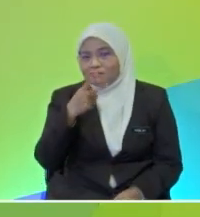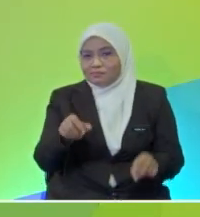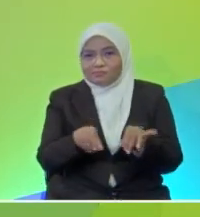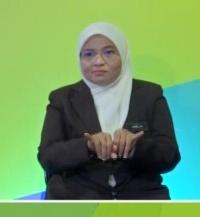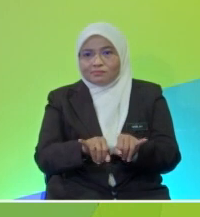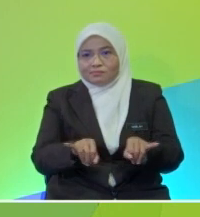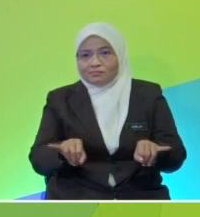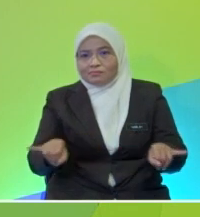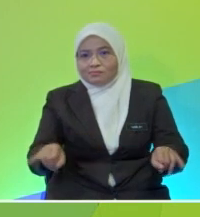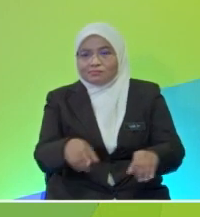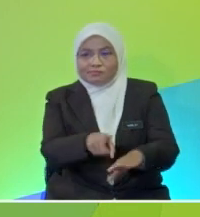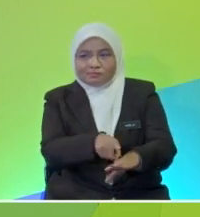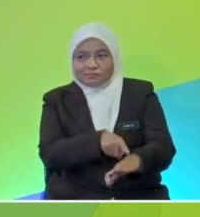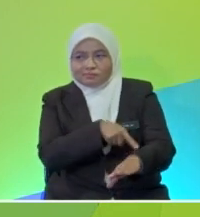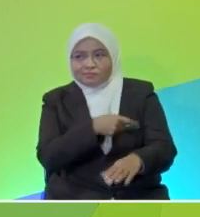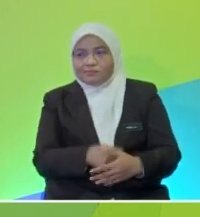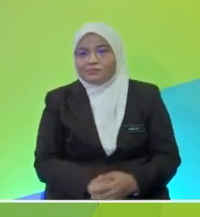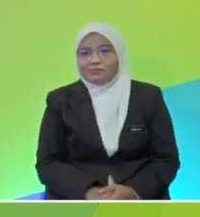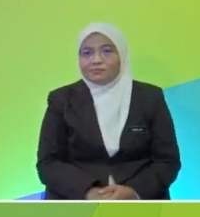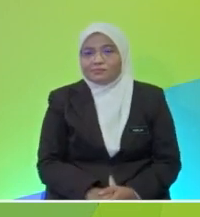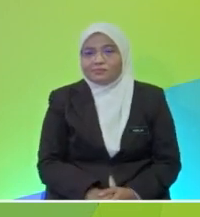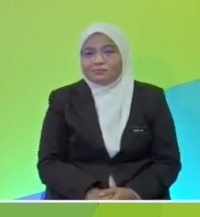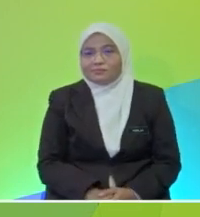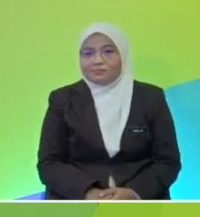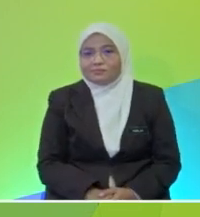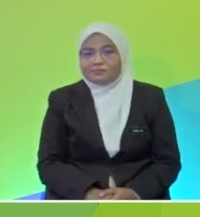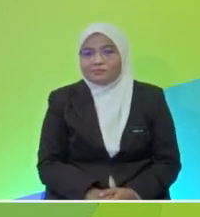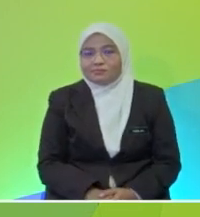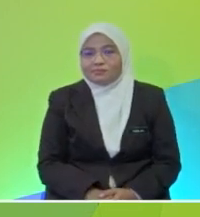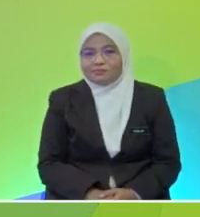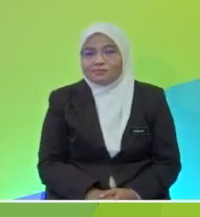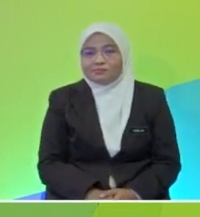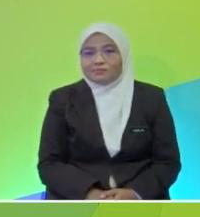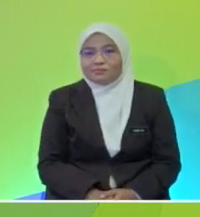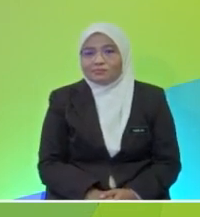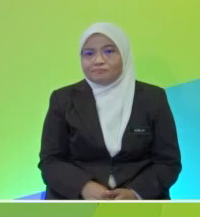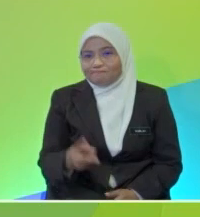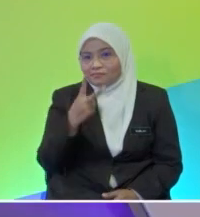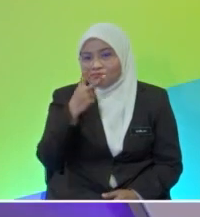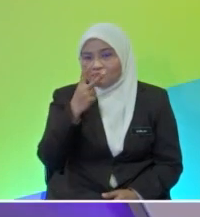yang panjang yaitu 351 betul